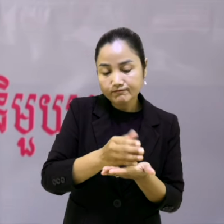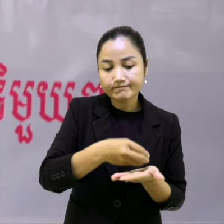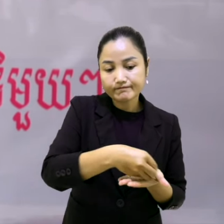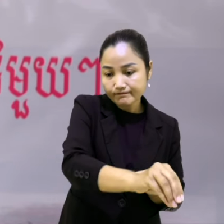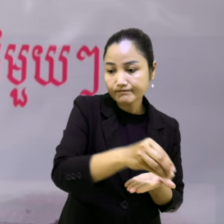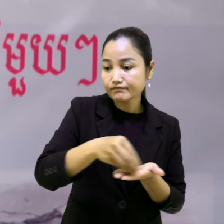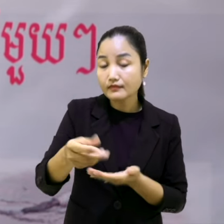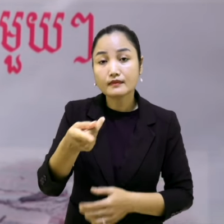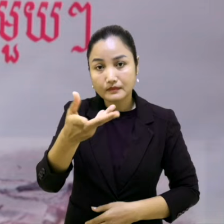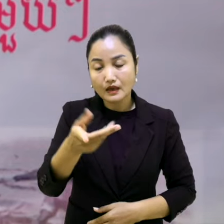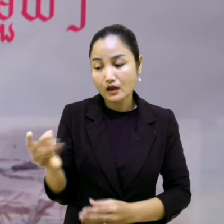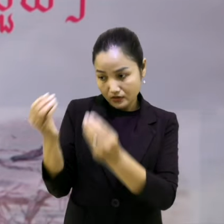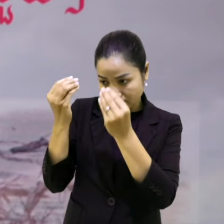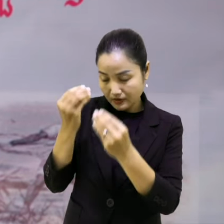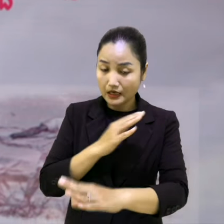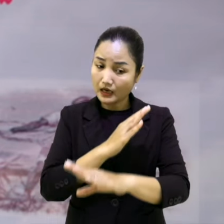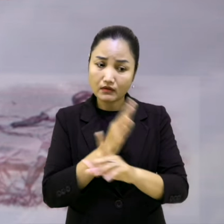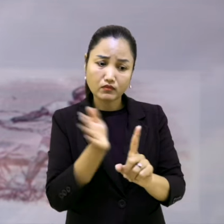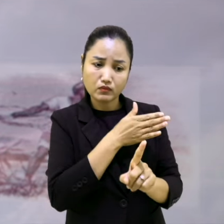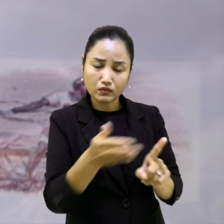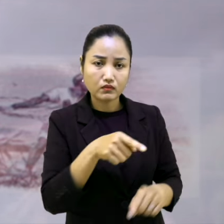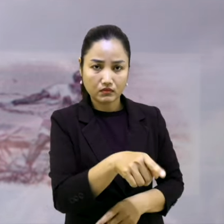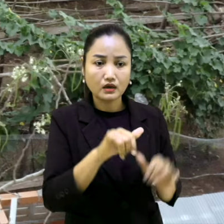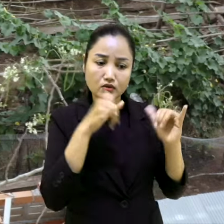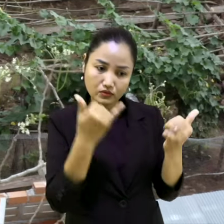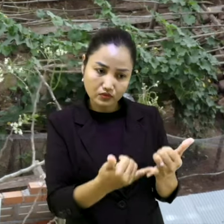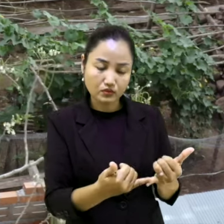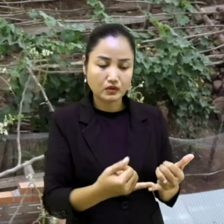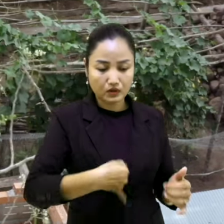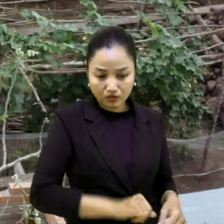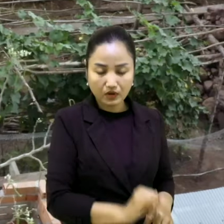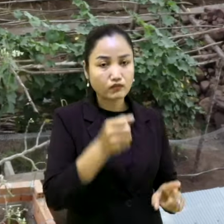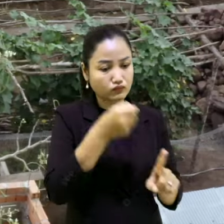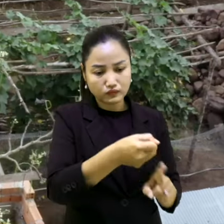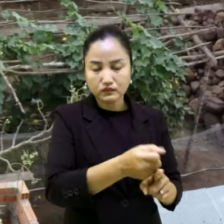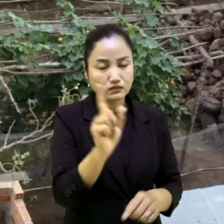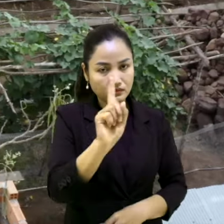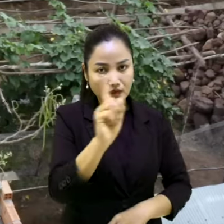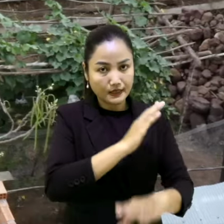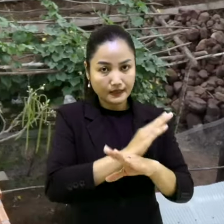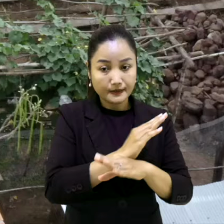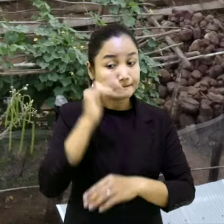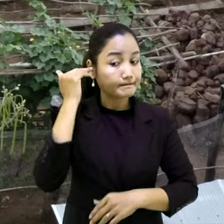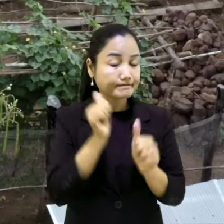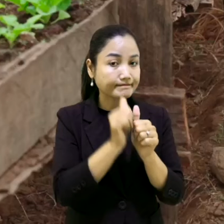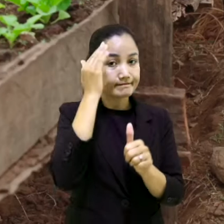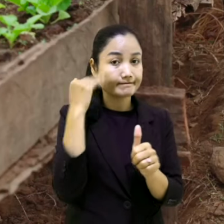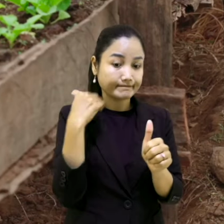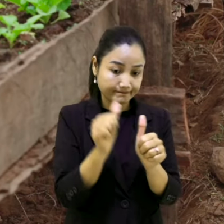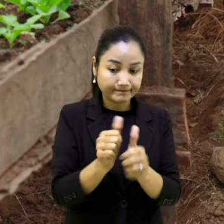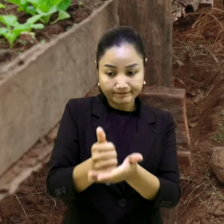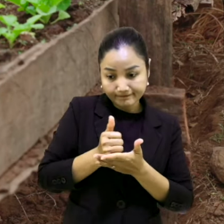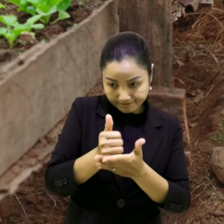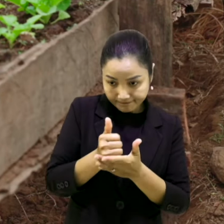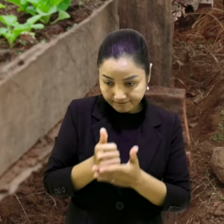nô nâng nâng khi bà riêng ôi dương bà rộng bơ hăng xa nâng hăng cổ xa bơ hăng xa tờ lơ côn cháy ná đầy bà buôn cháy chùi khí